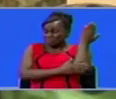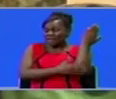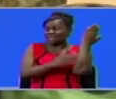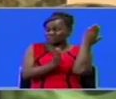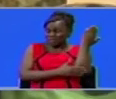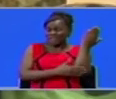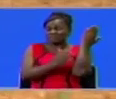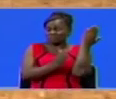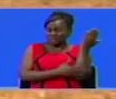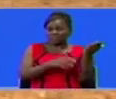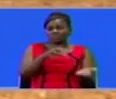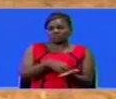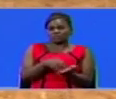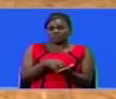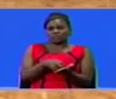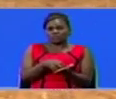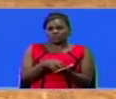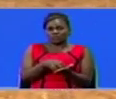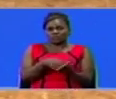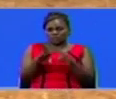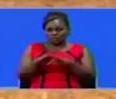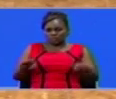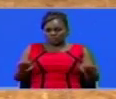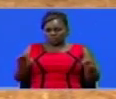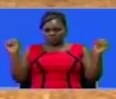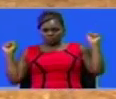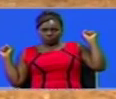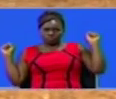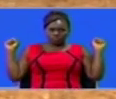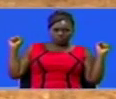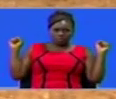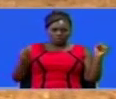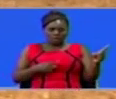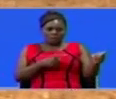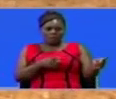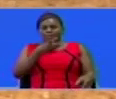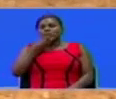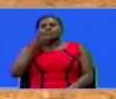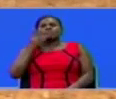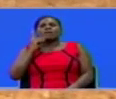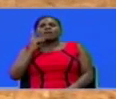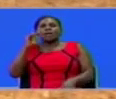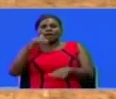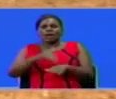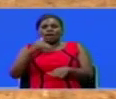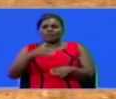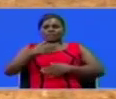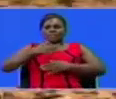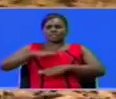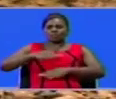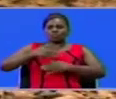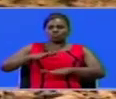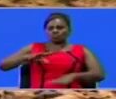wasi. Ndio, inakuwa wasi. The invasion of the ranches by herders has been blamed on the drought that has hit part of Samburu